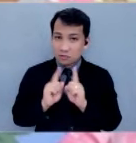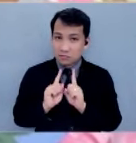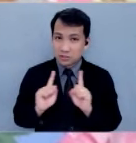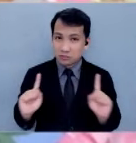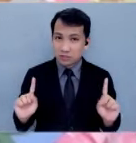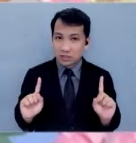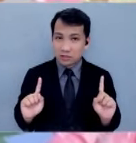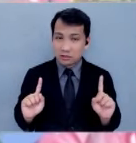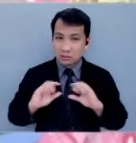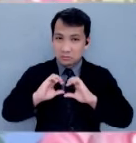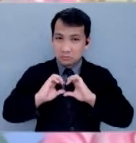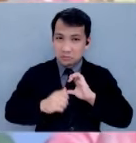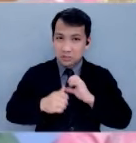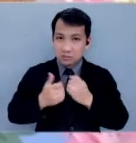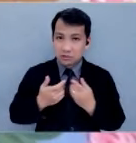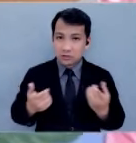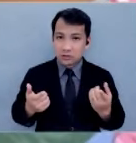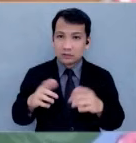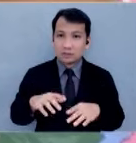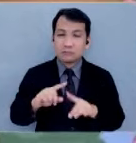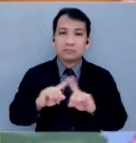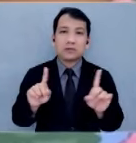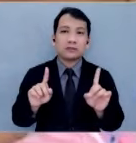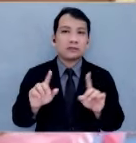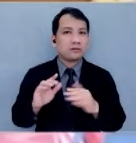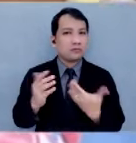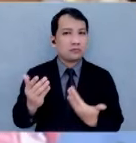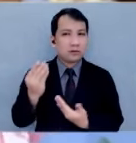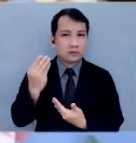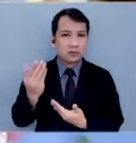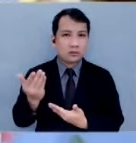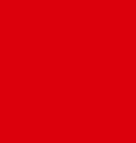Pero at the end of the day, wala na rin naman sila.